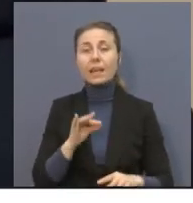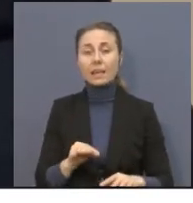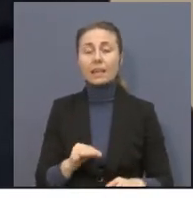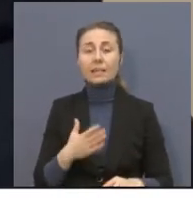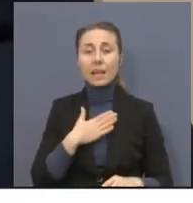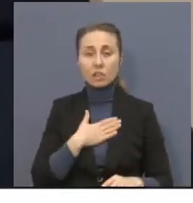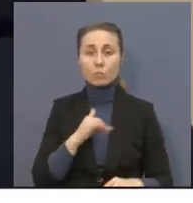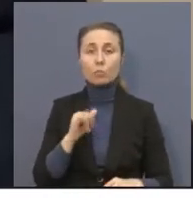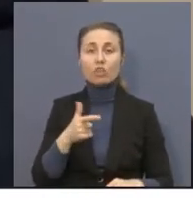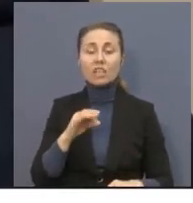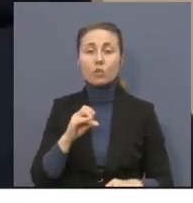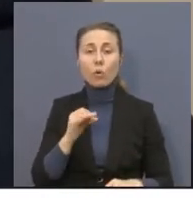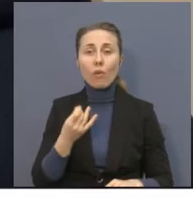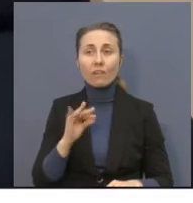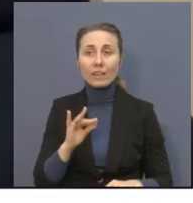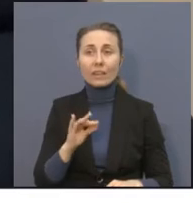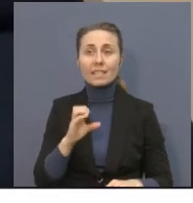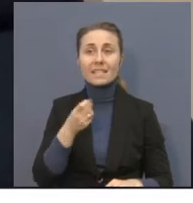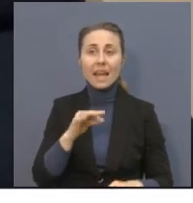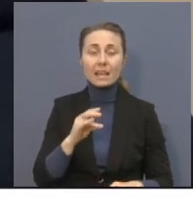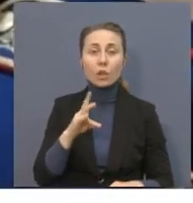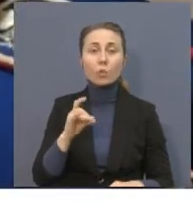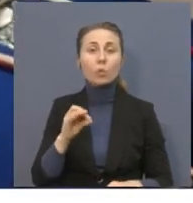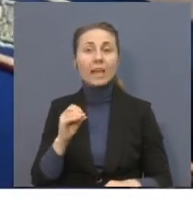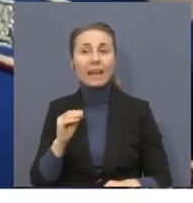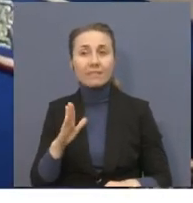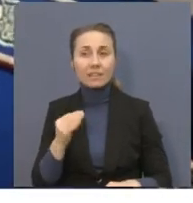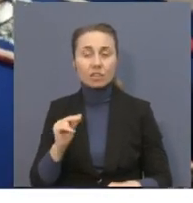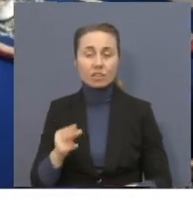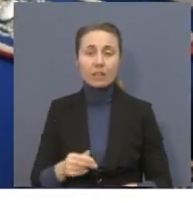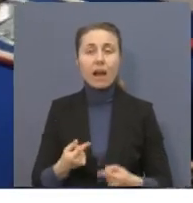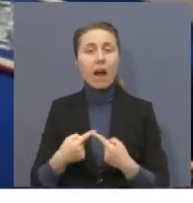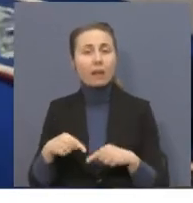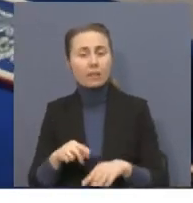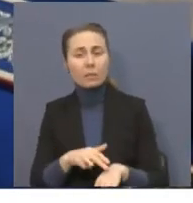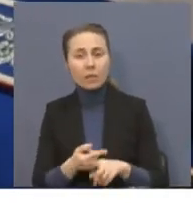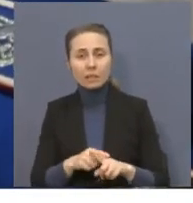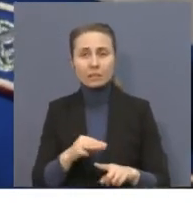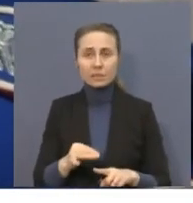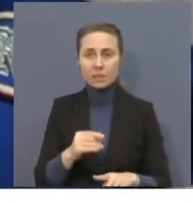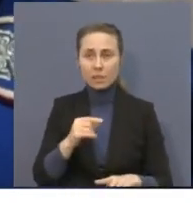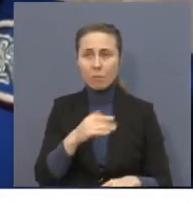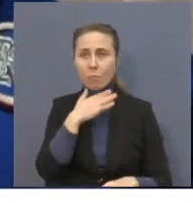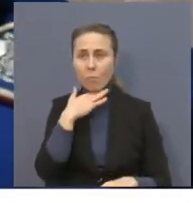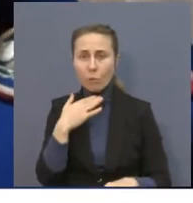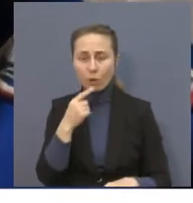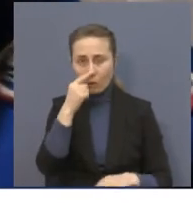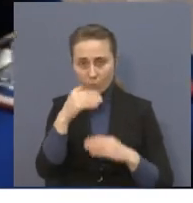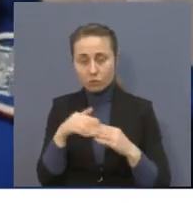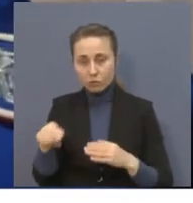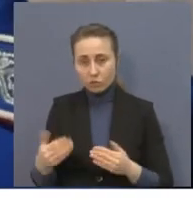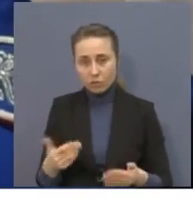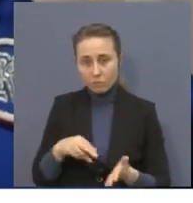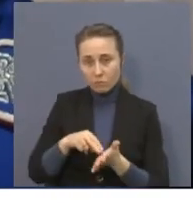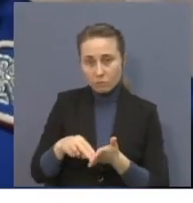нашему участковому Саяту Нуртаевичу. Отдел полиции кому-то намного ближе сюда прийти, и здесь